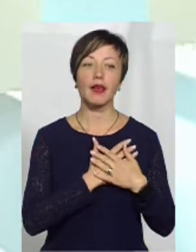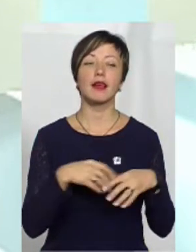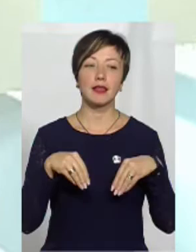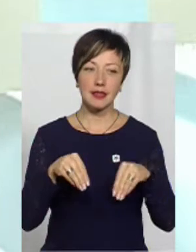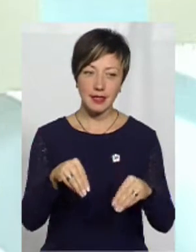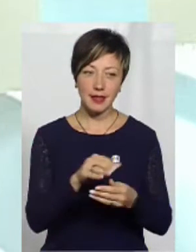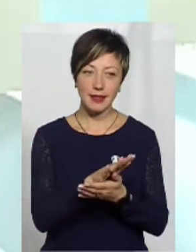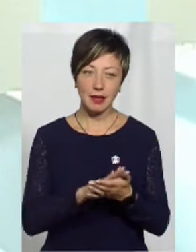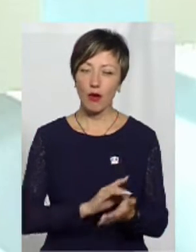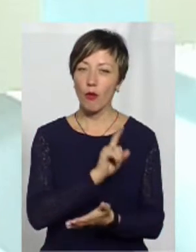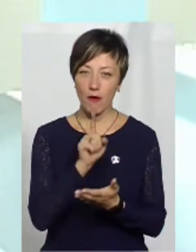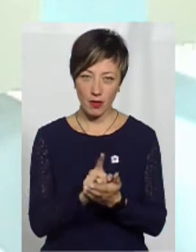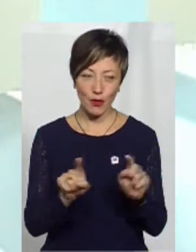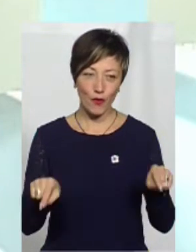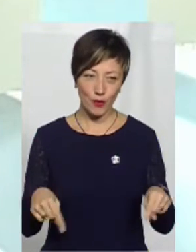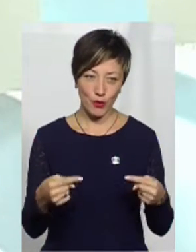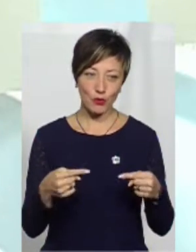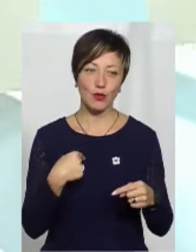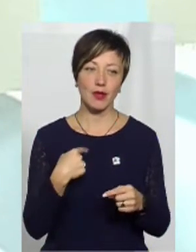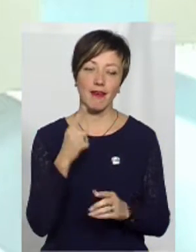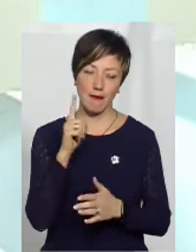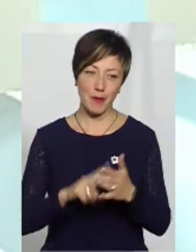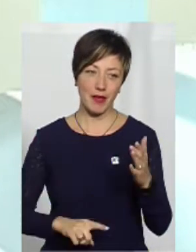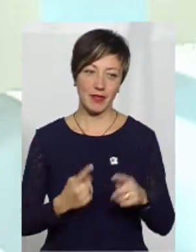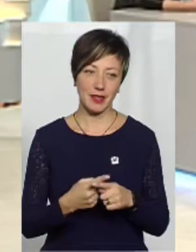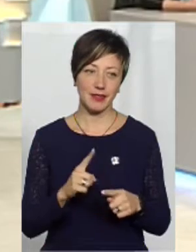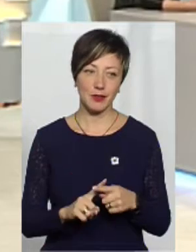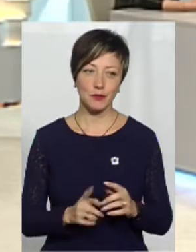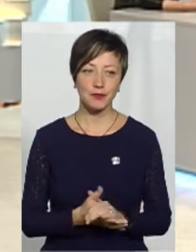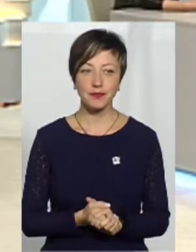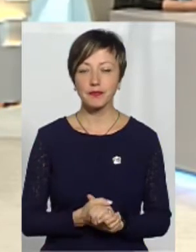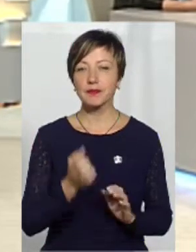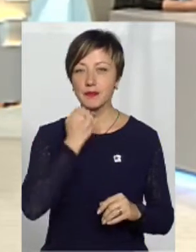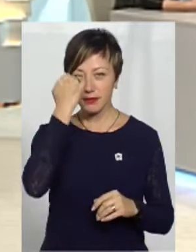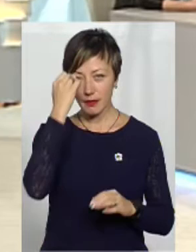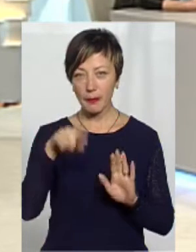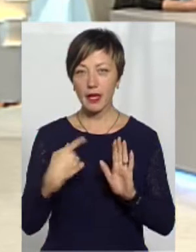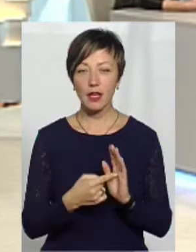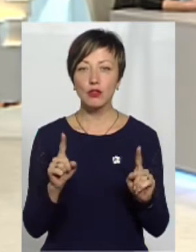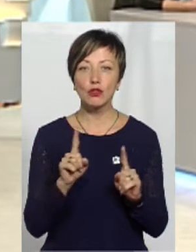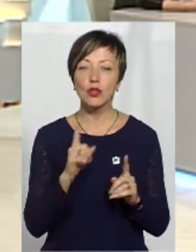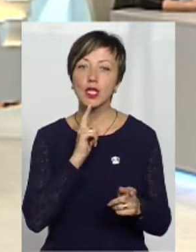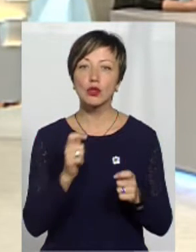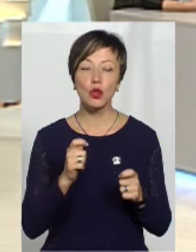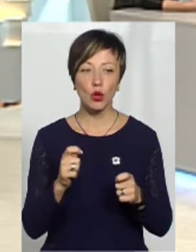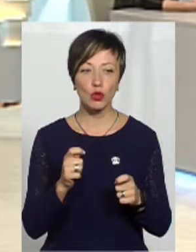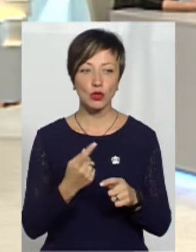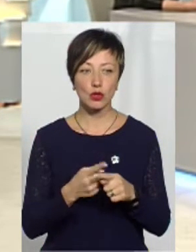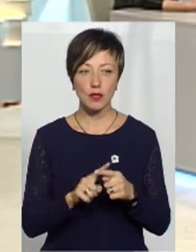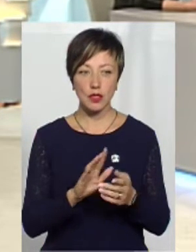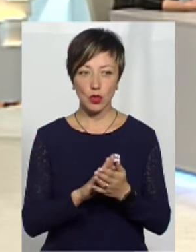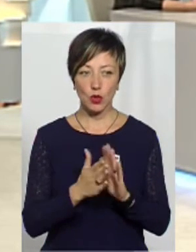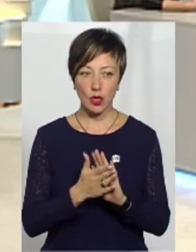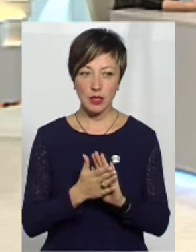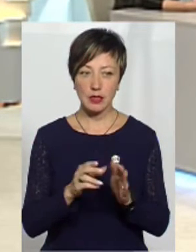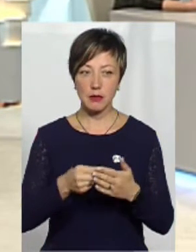сійте. Вони обов'язково проростуть, я в цьому впевнена. Дякуємо за вітання, пані Валентина. Все ж таки, що ж насторожило у цій